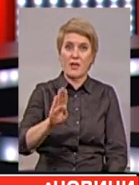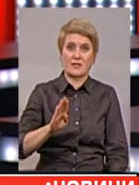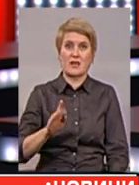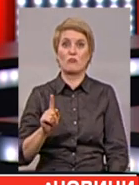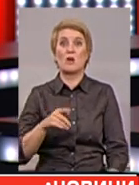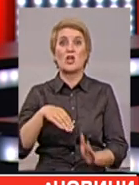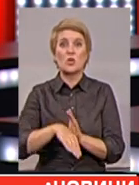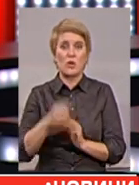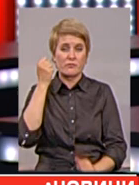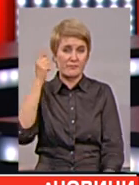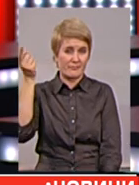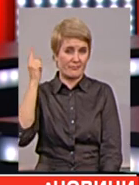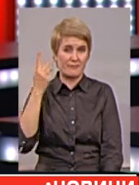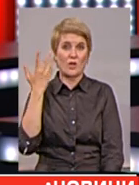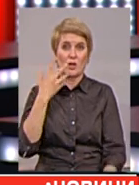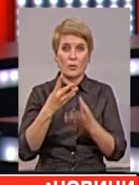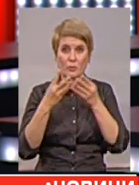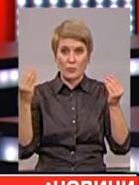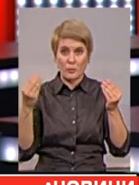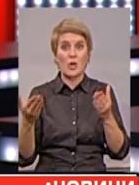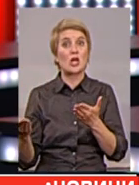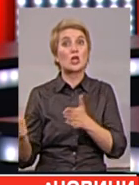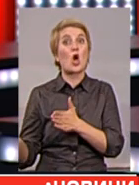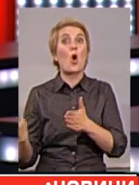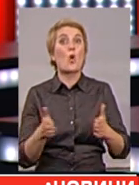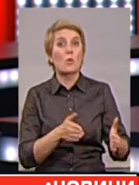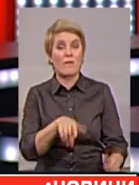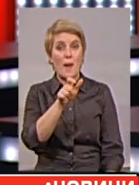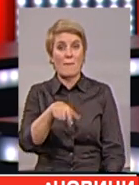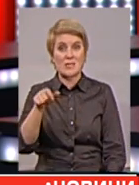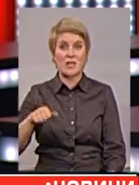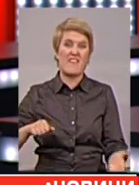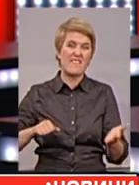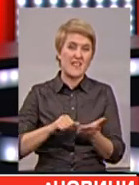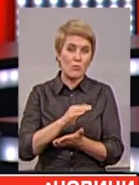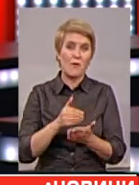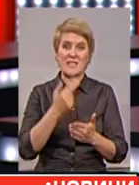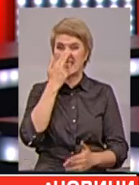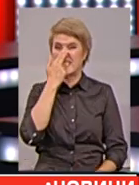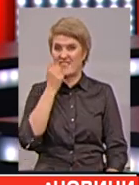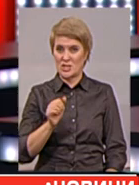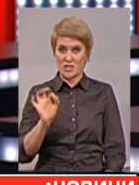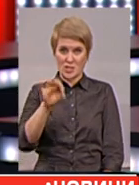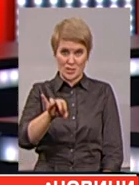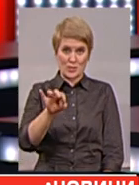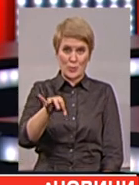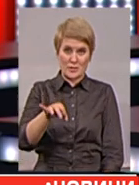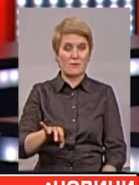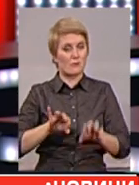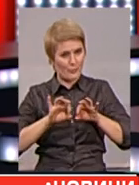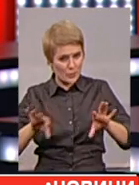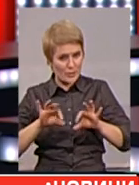віджив. Коли його не стане зовсім і чи готові пасажири відмовитися від звичних пластикових кружляшків, розкаже Оксана